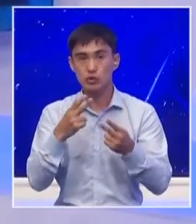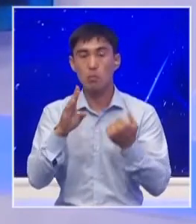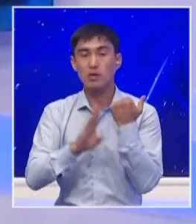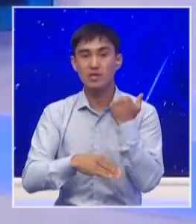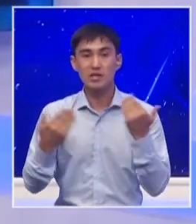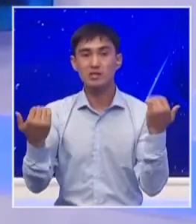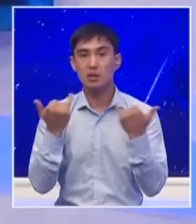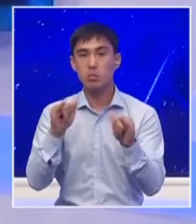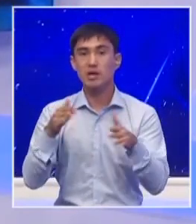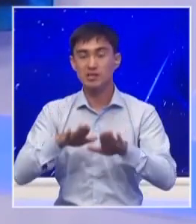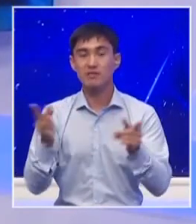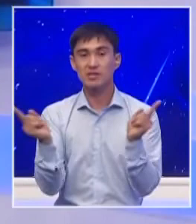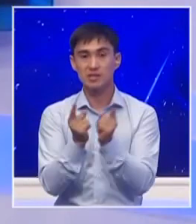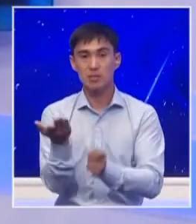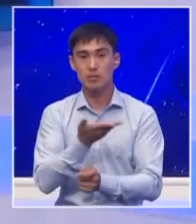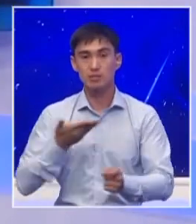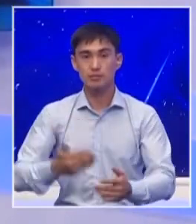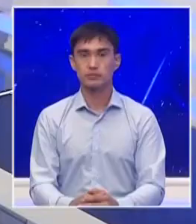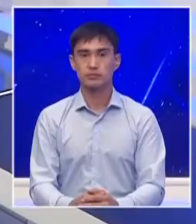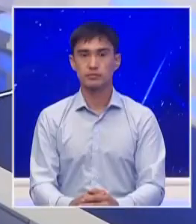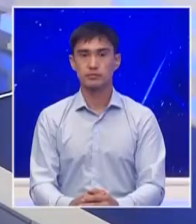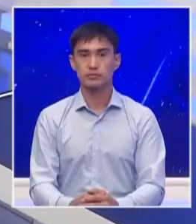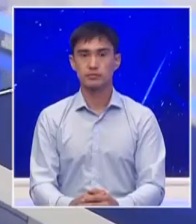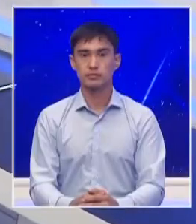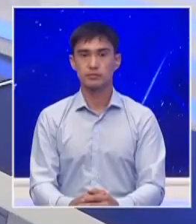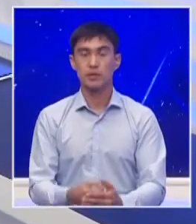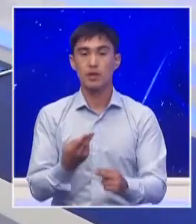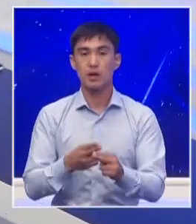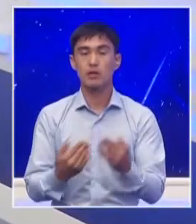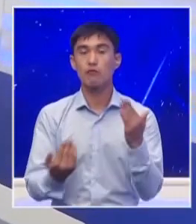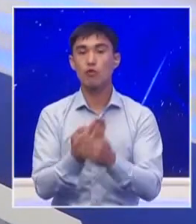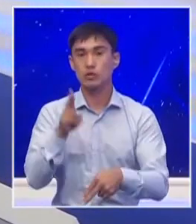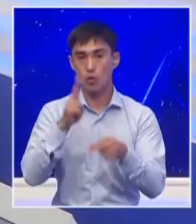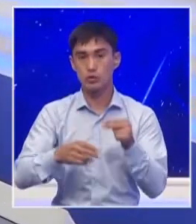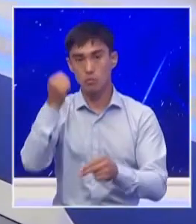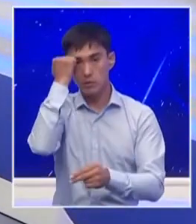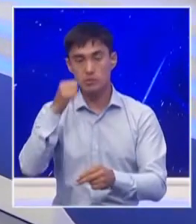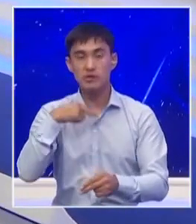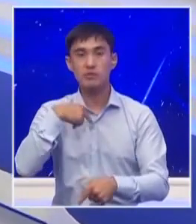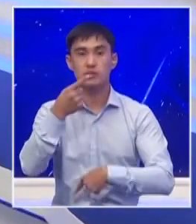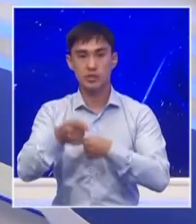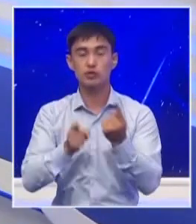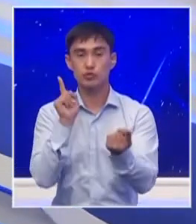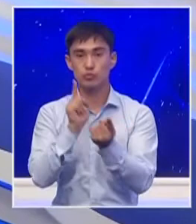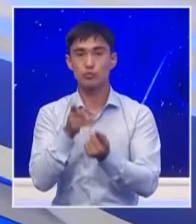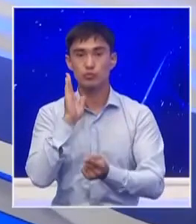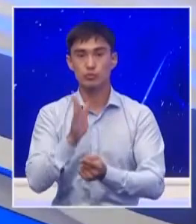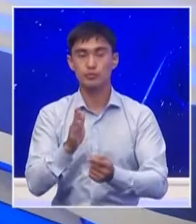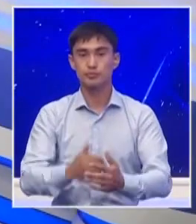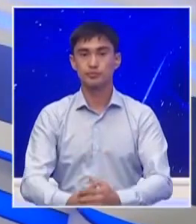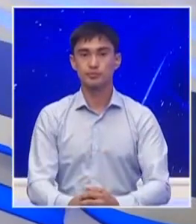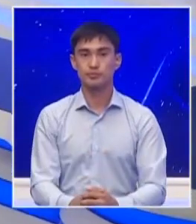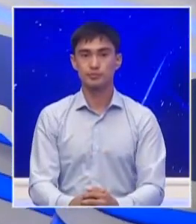событий оставайтесь с нами на этом наш выпуск подошел к своему завершению оставайтесь с нами на .